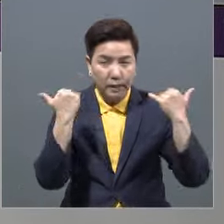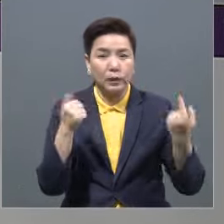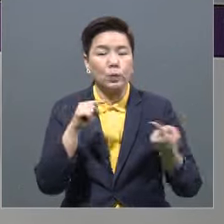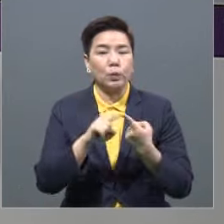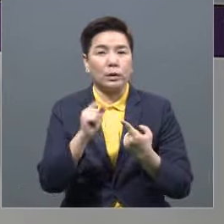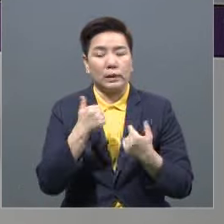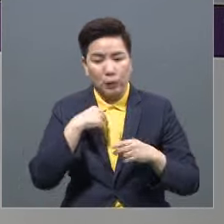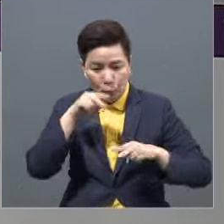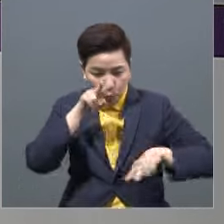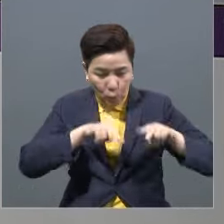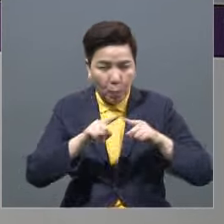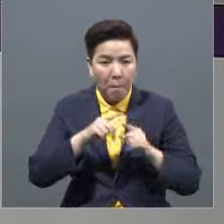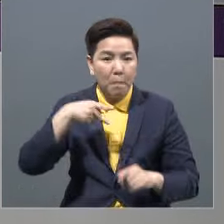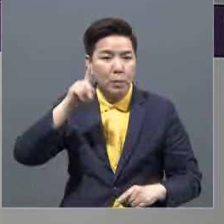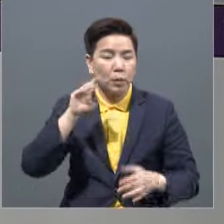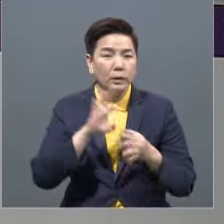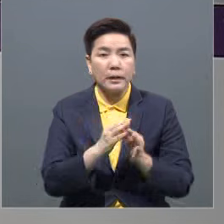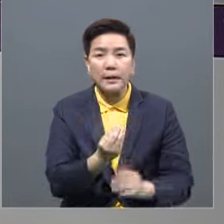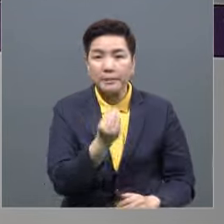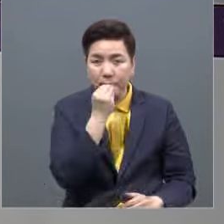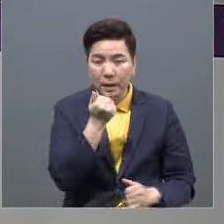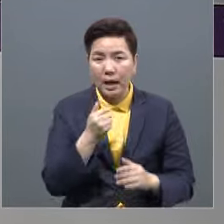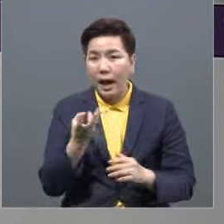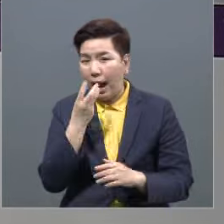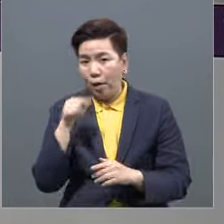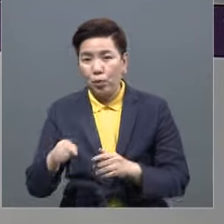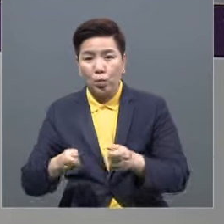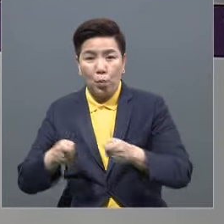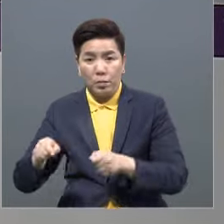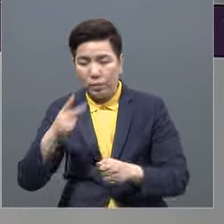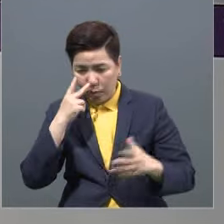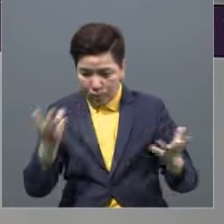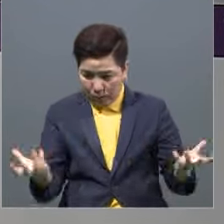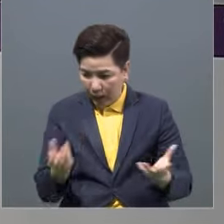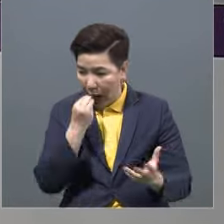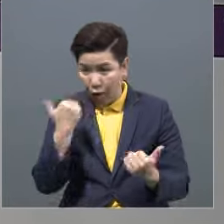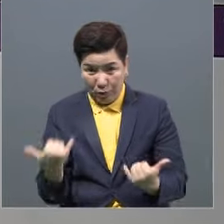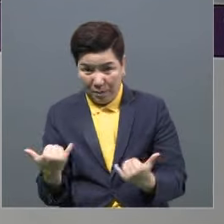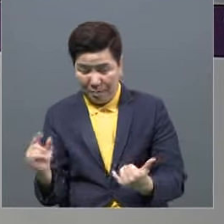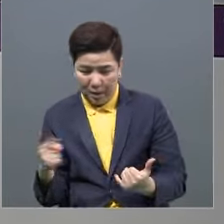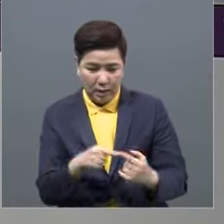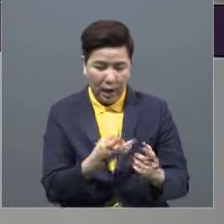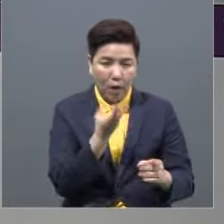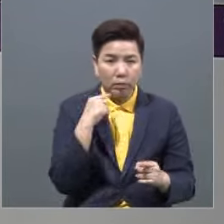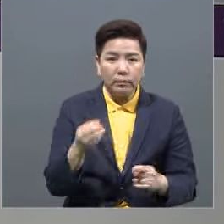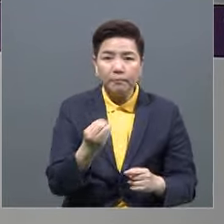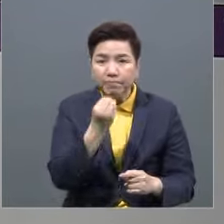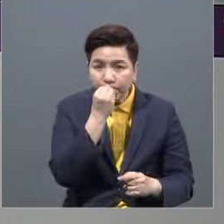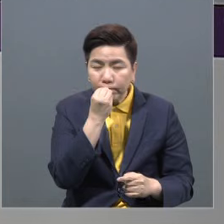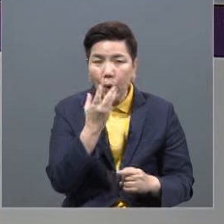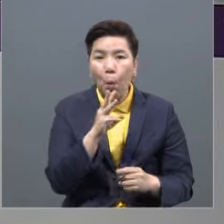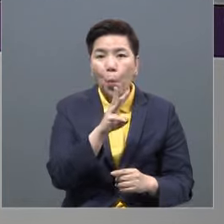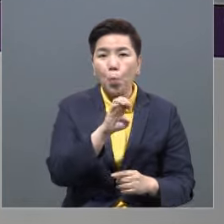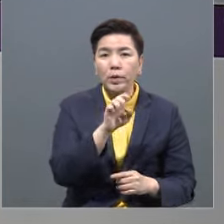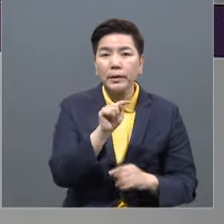จากนี้ครับการตรวจคุณค่าทางโภชนาการนะครับเอามาเปรียบกับข้าวคอนโทรลนี่แหละครับปรากฏว่าไม่ว่าจะเป็นสารอาหารหรือว่ามิตรวิ